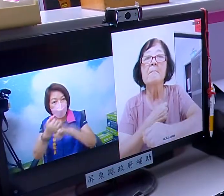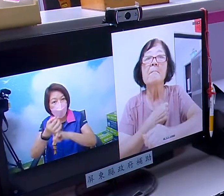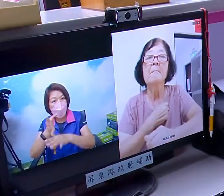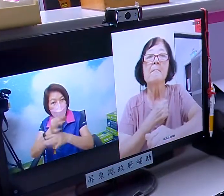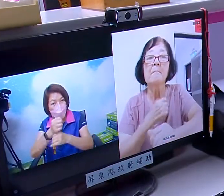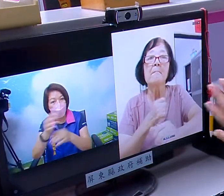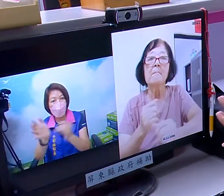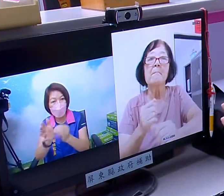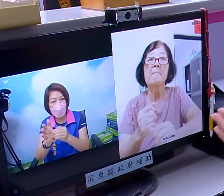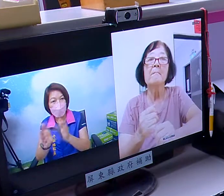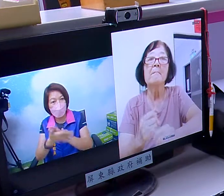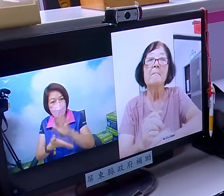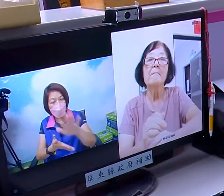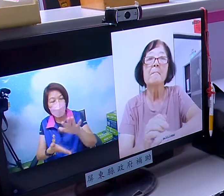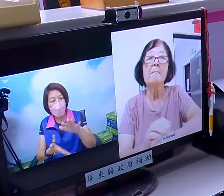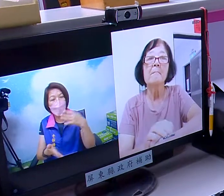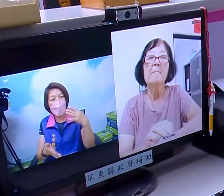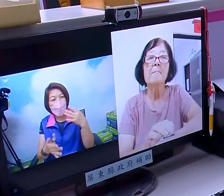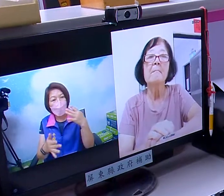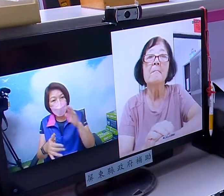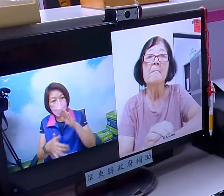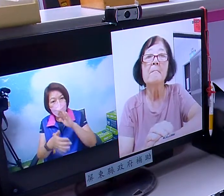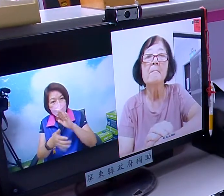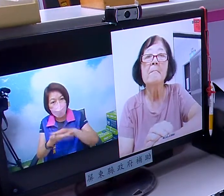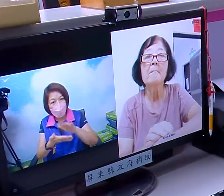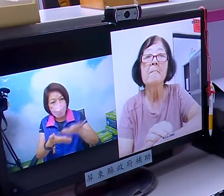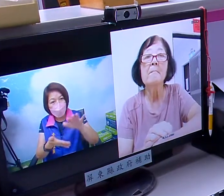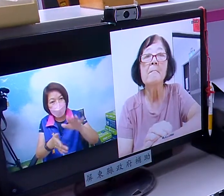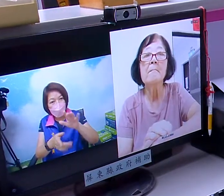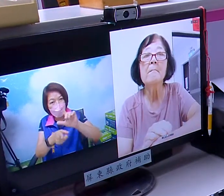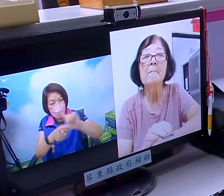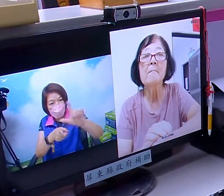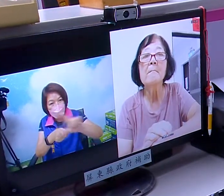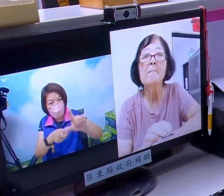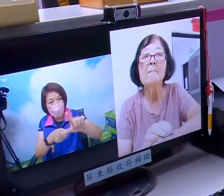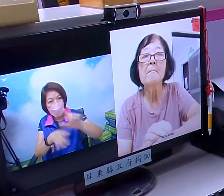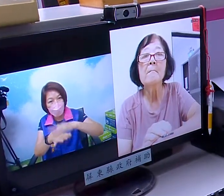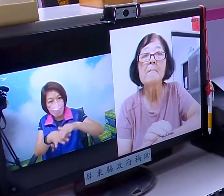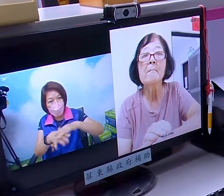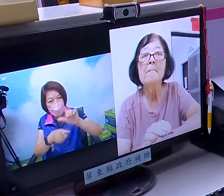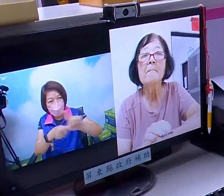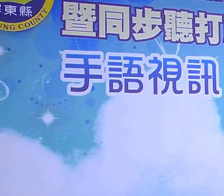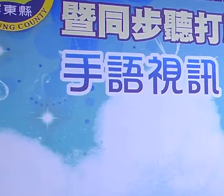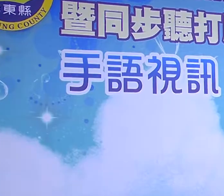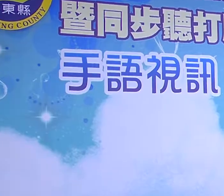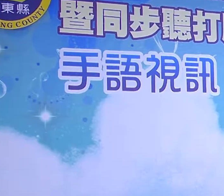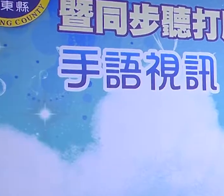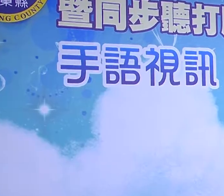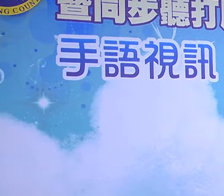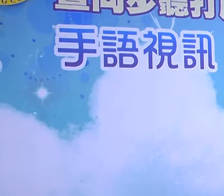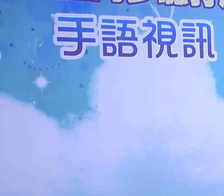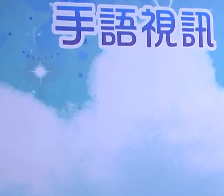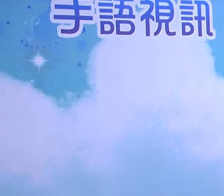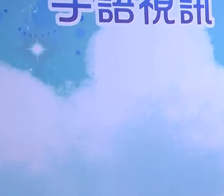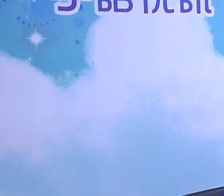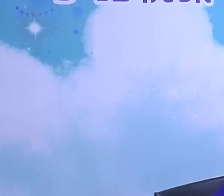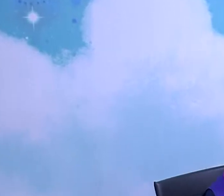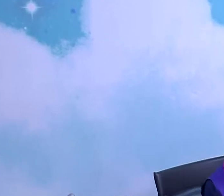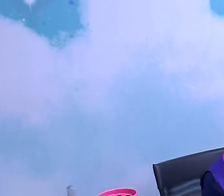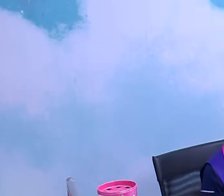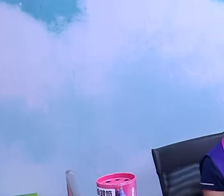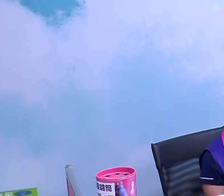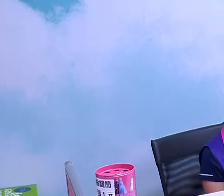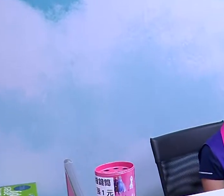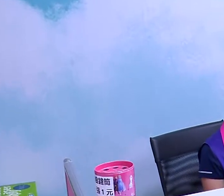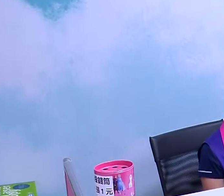语翻译服务，手译窗口也可以立即透过视讯协助翻译。 不局限于看病，那常常有民